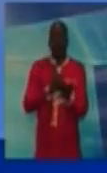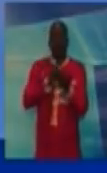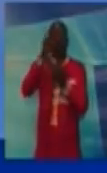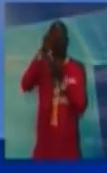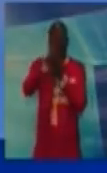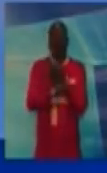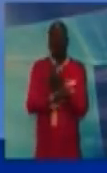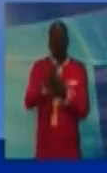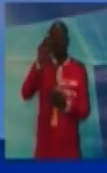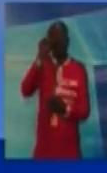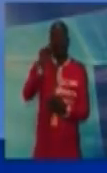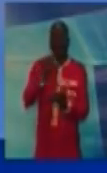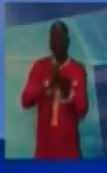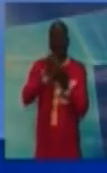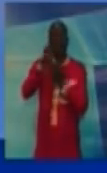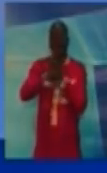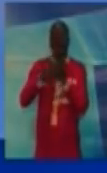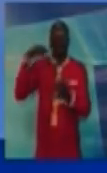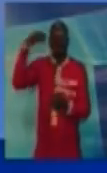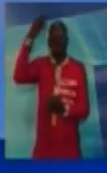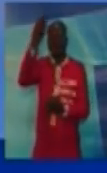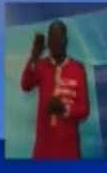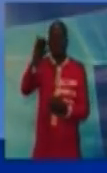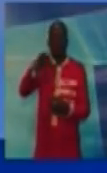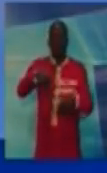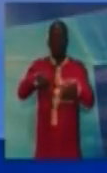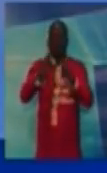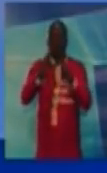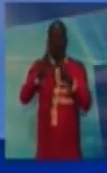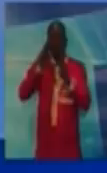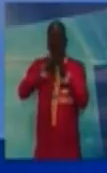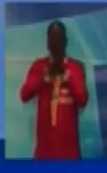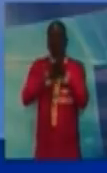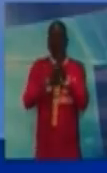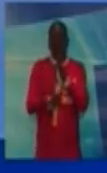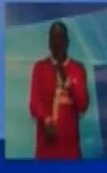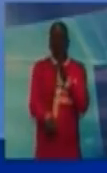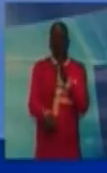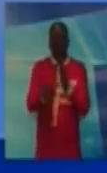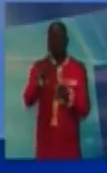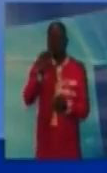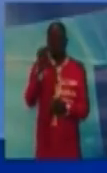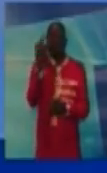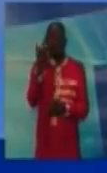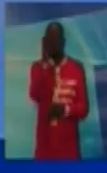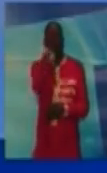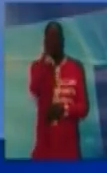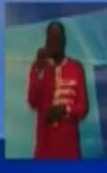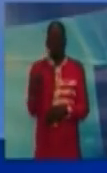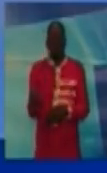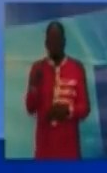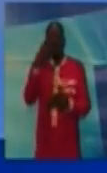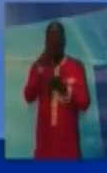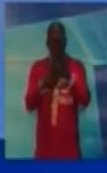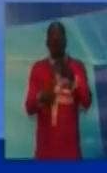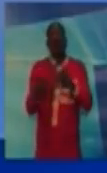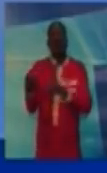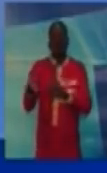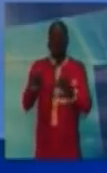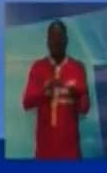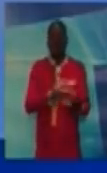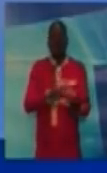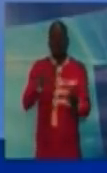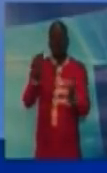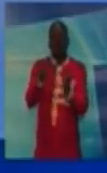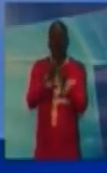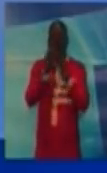du 21 juin au 20 juillet prochain. Elle devrait permettre la réduction de 23% du taux de mortalité sur les